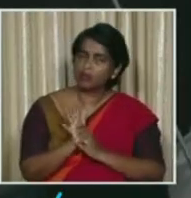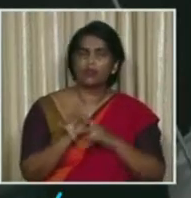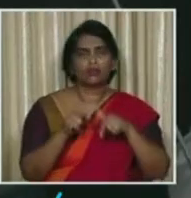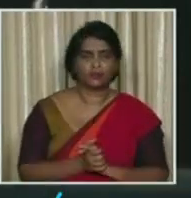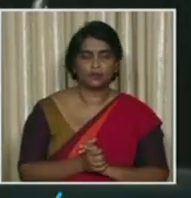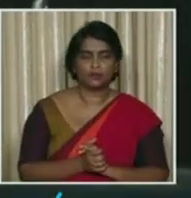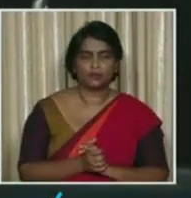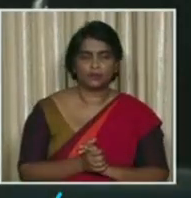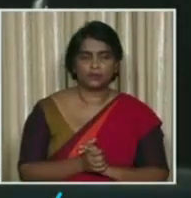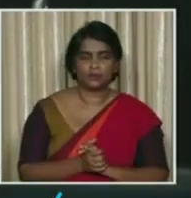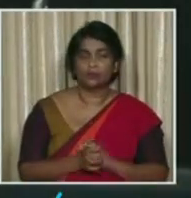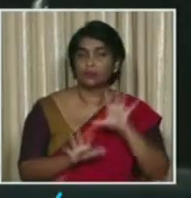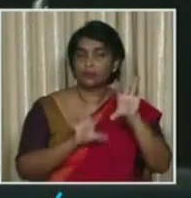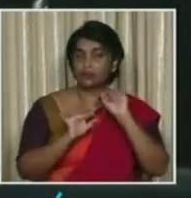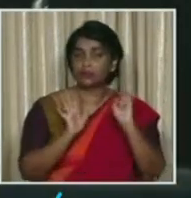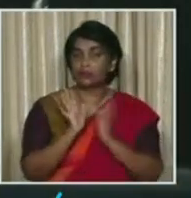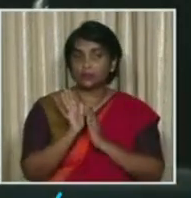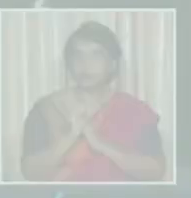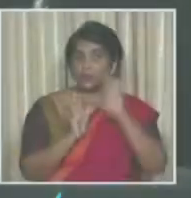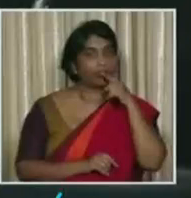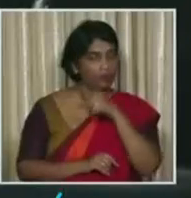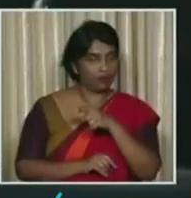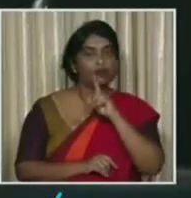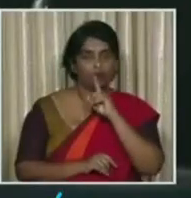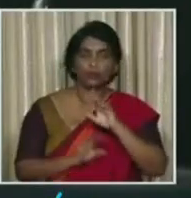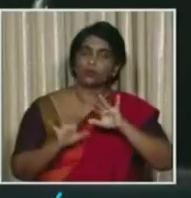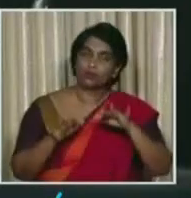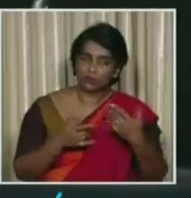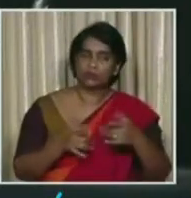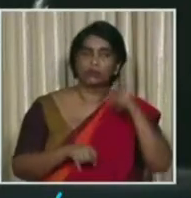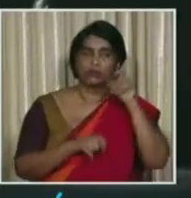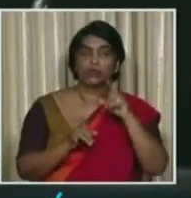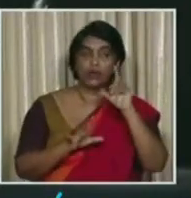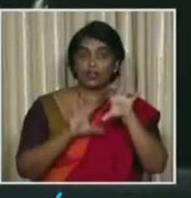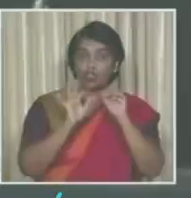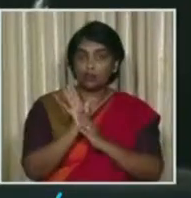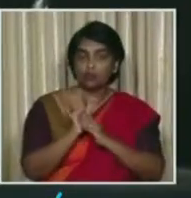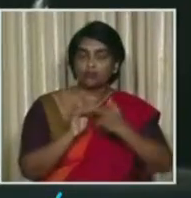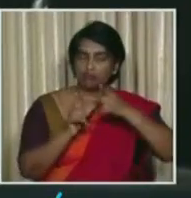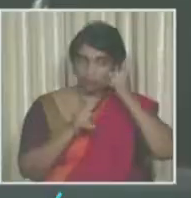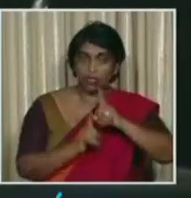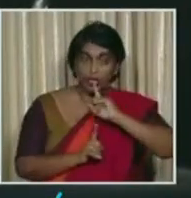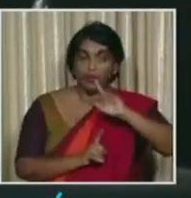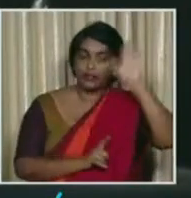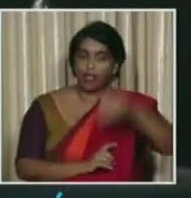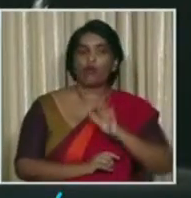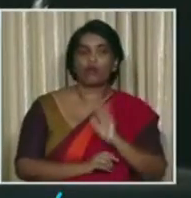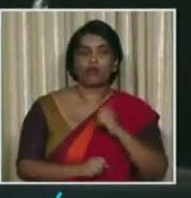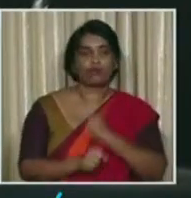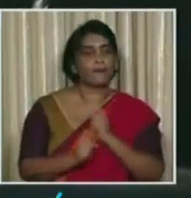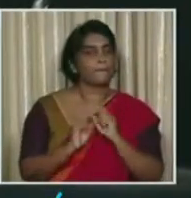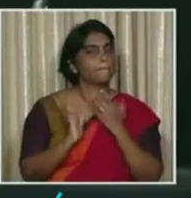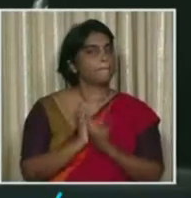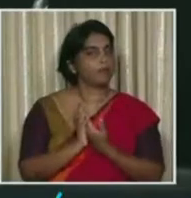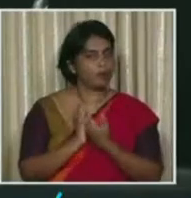අය නැවිත් ඉන්න පුළුවන්. තේරීම් කාරක සභාවට නැවිදින් ඉන්න පුළුවන් කෙනෙක් නැත. ඕනෙම කෙනෙක් තේරීම් කාරක සභාවට පැමිණෙන්න බැඳී ඉන්නවා. අනිත් එක රජයේ ප්‍රතිපත්ති